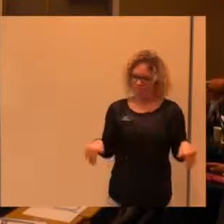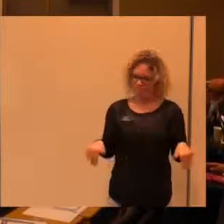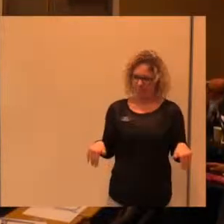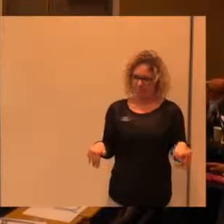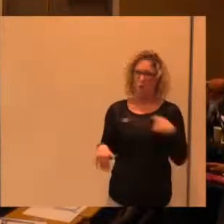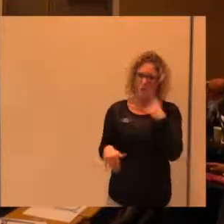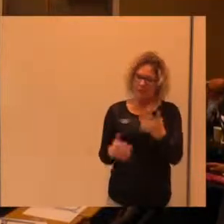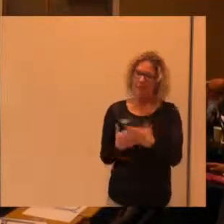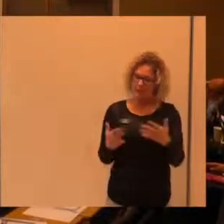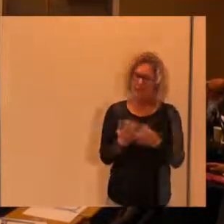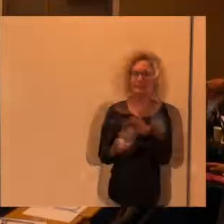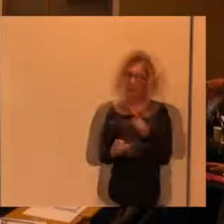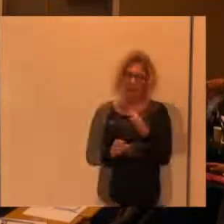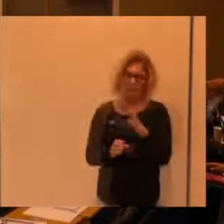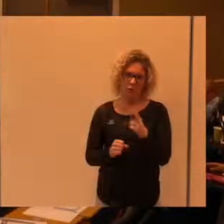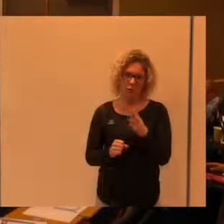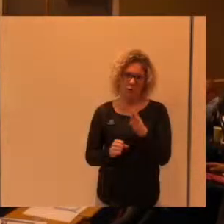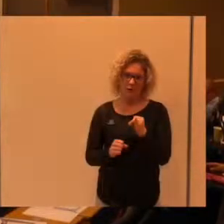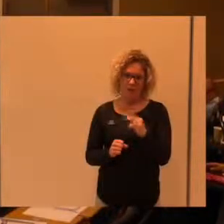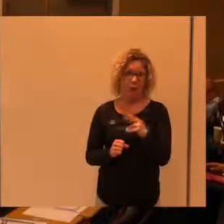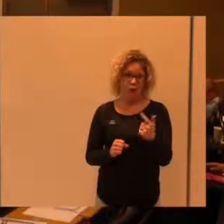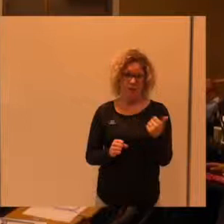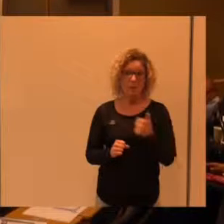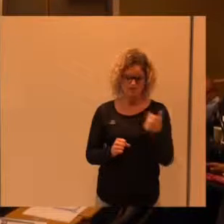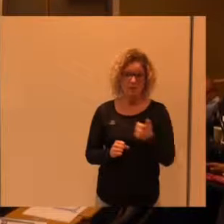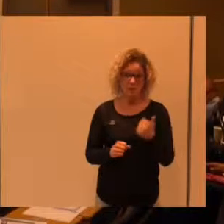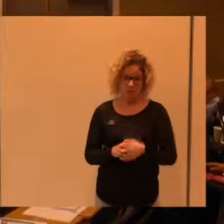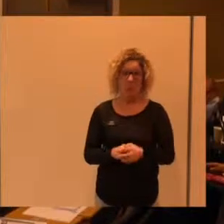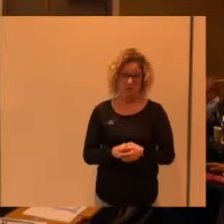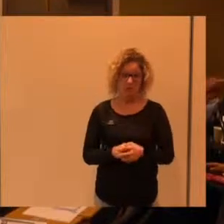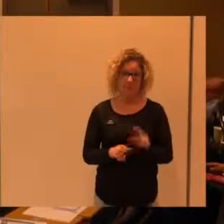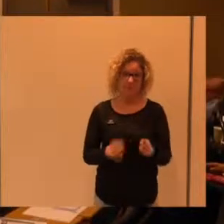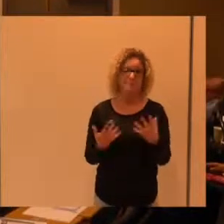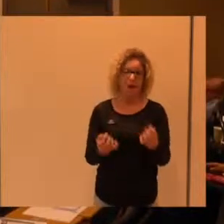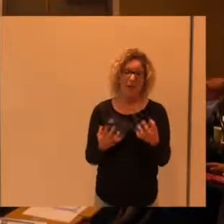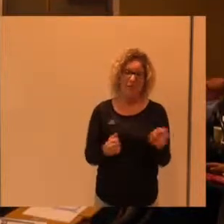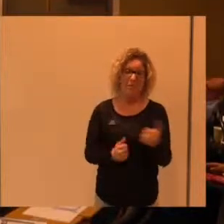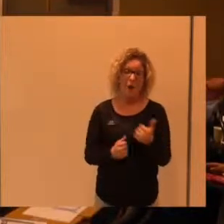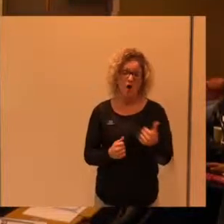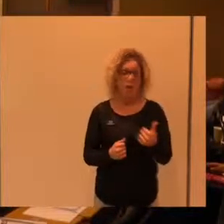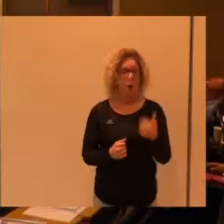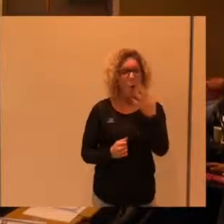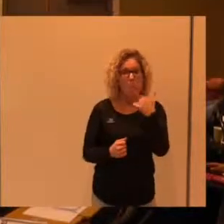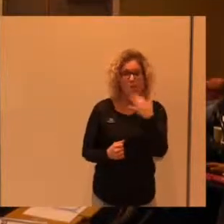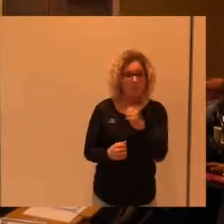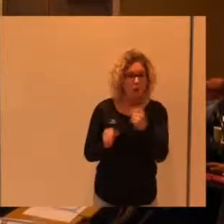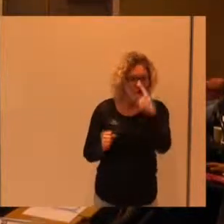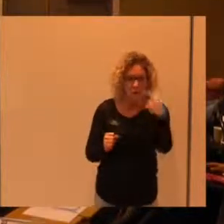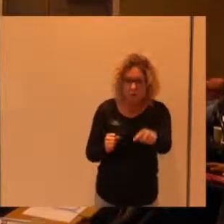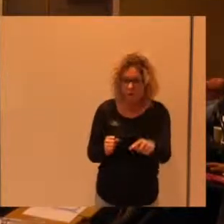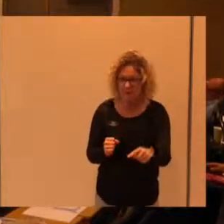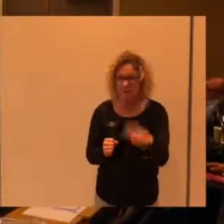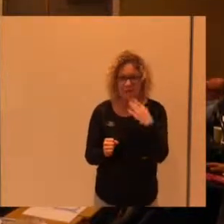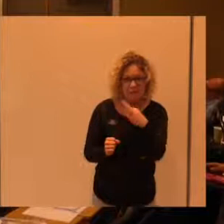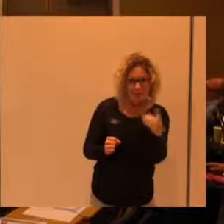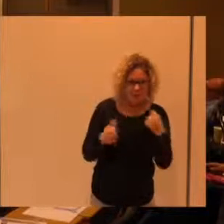till att text är det som är viktigast. Och då är det väldigt viktigt kanske att välja vilka ska vi utsätta för det här då? Vad är det för fall